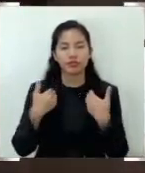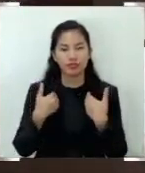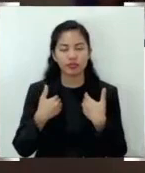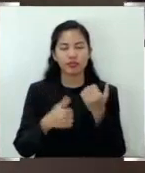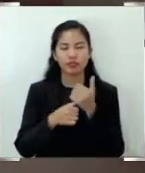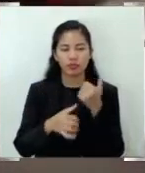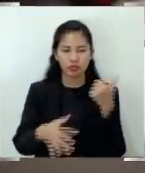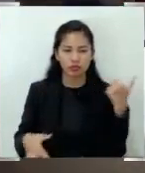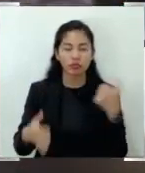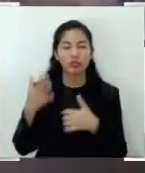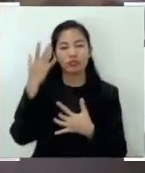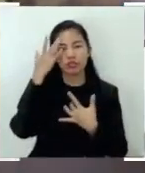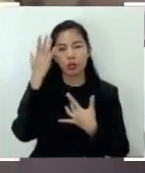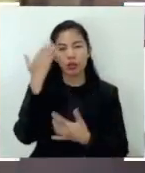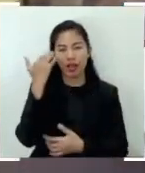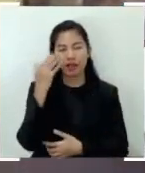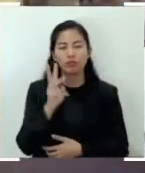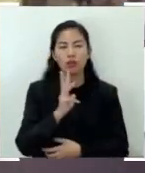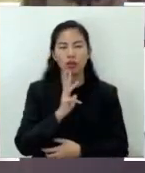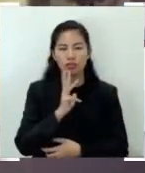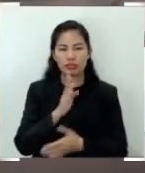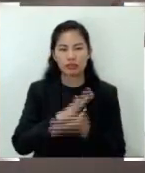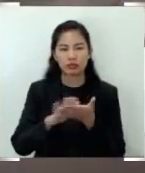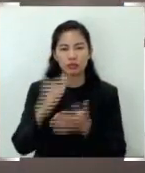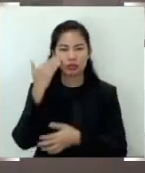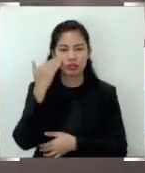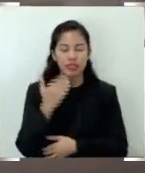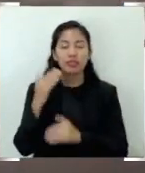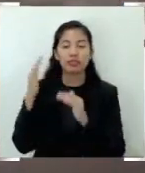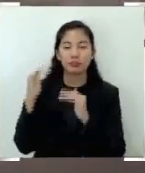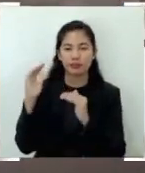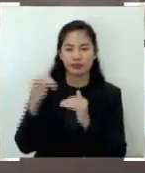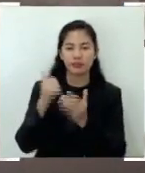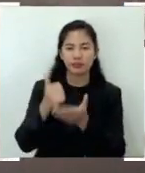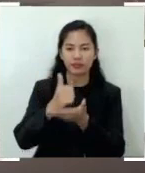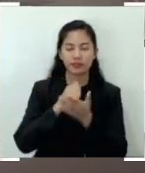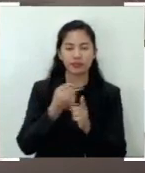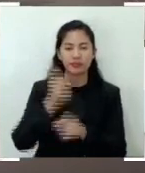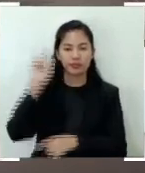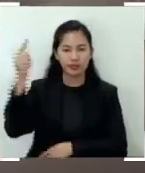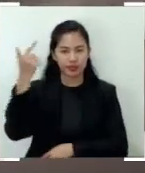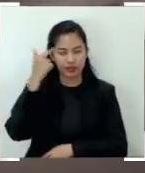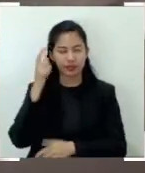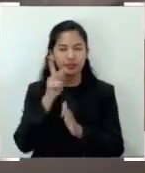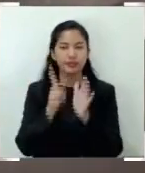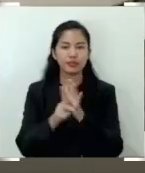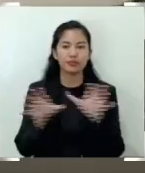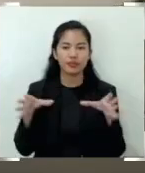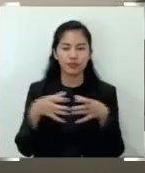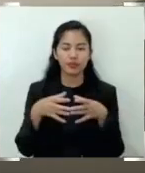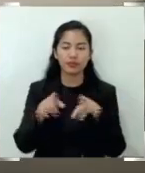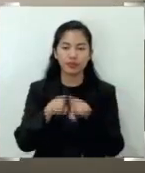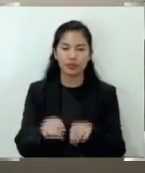tubig. Inaasahan pa rin nila ang mga tulong na mula sa gobyerno at pribadong sektor kasama mga donasyong distilled water para sa mga